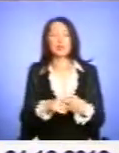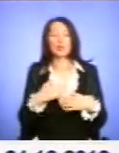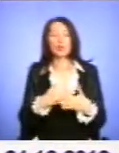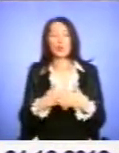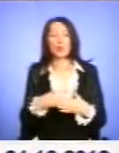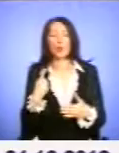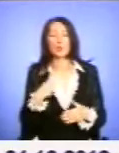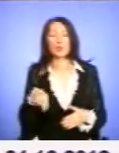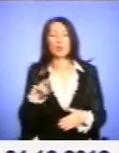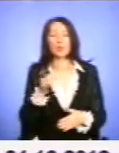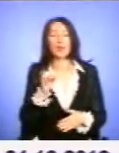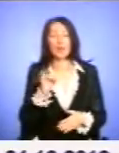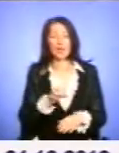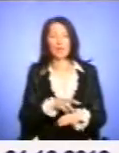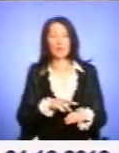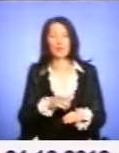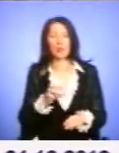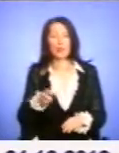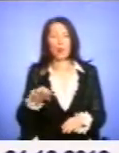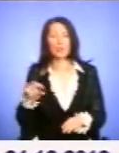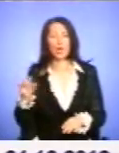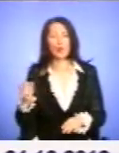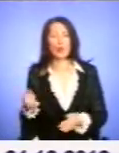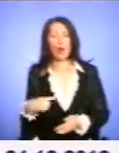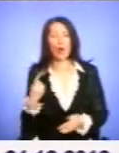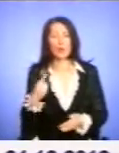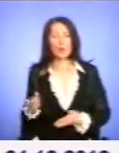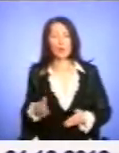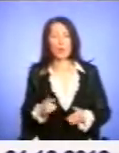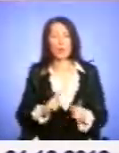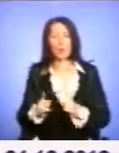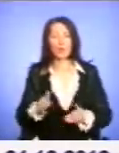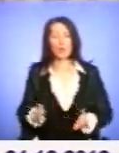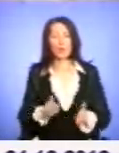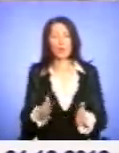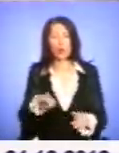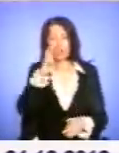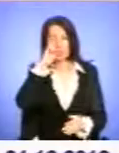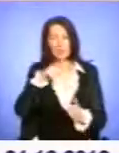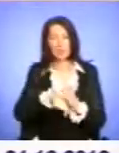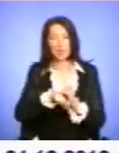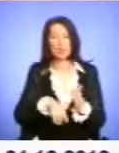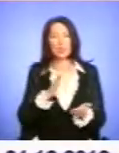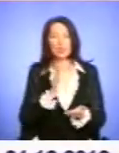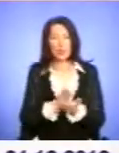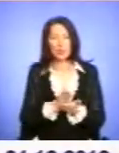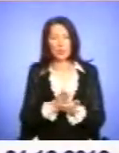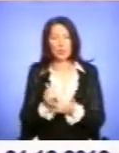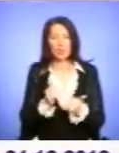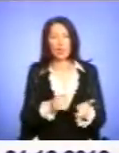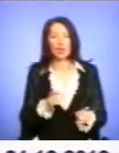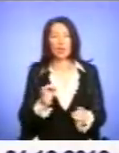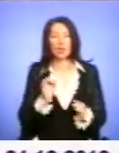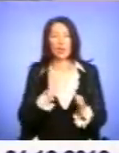ДАІ Микола Лецкалюк. В області нині проїзд на дорогах державного значення забезпечений. Щоправда, синоптики прогнозують потепління